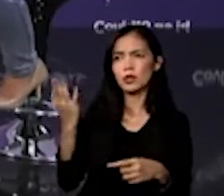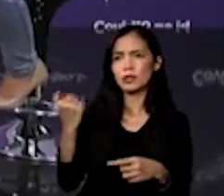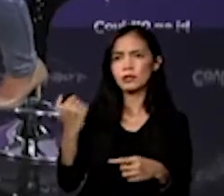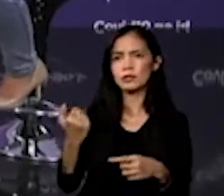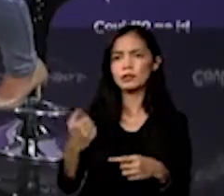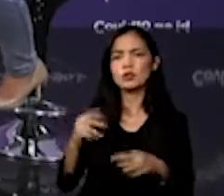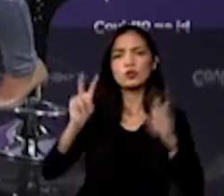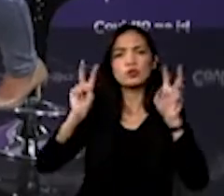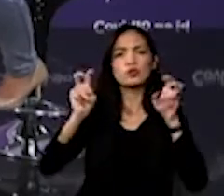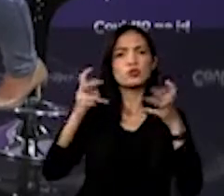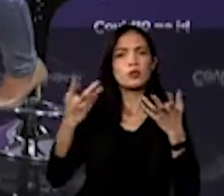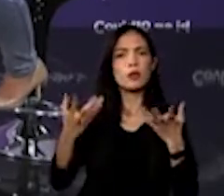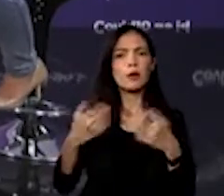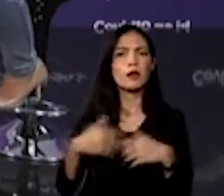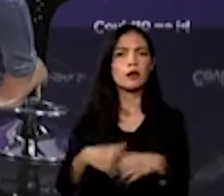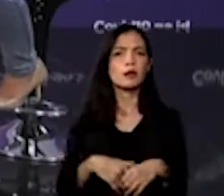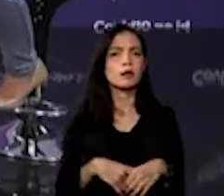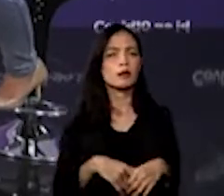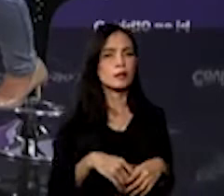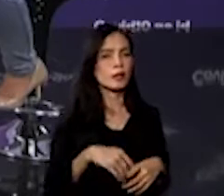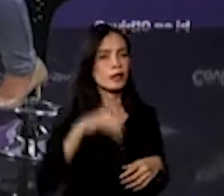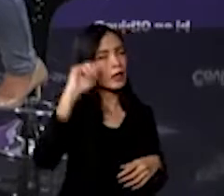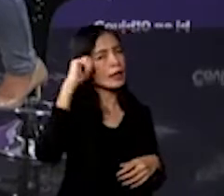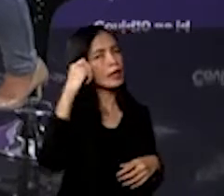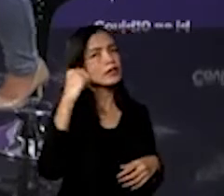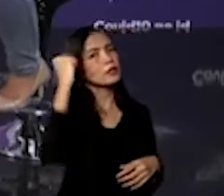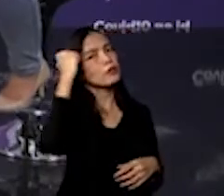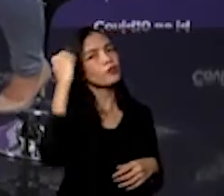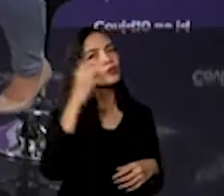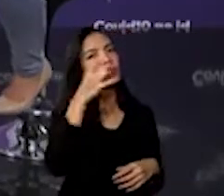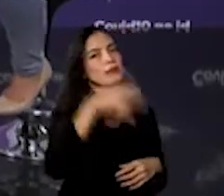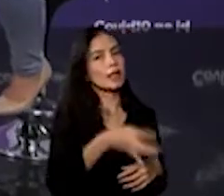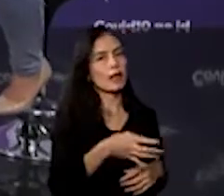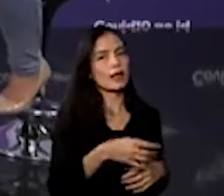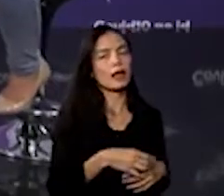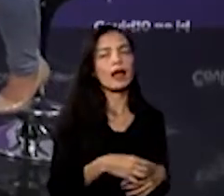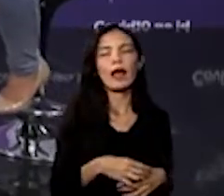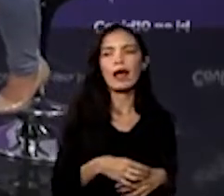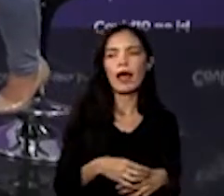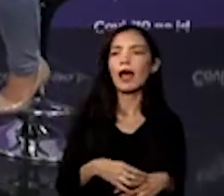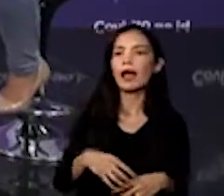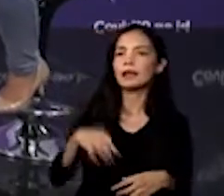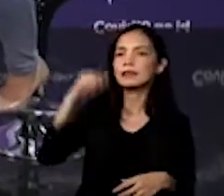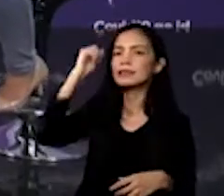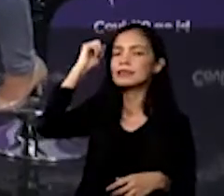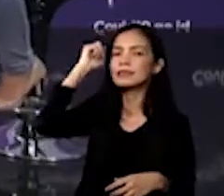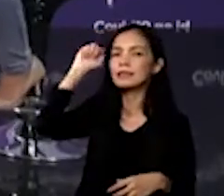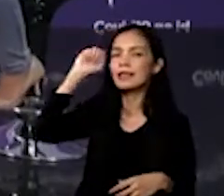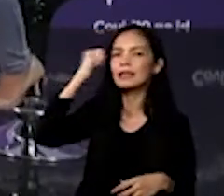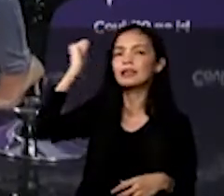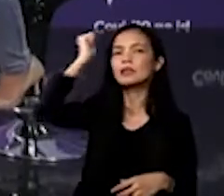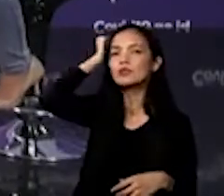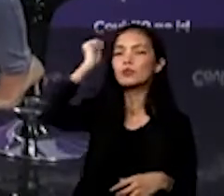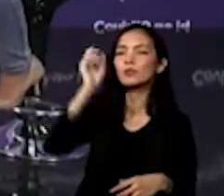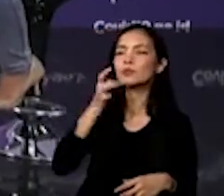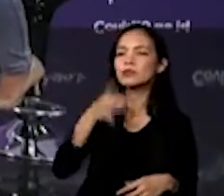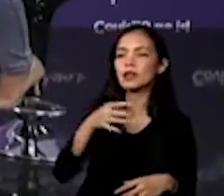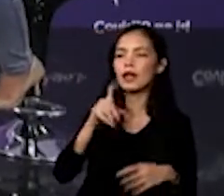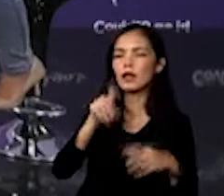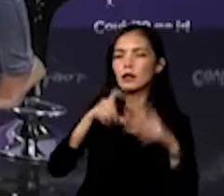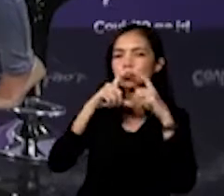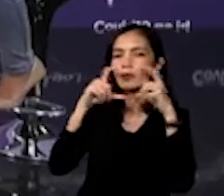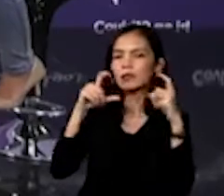judulnya apa sih kalau bolehh ingat pesan Ibu Ingat pesan Ibu nah Ingat pesan Ibu ini artinya tetap gunakan Mas itu juga